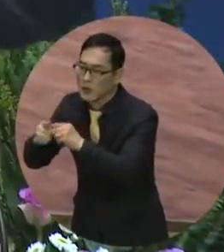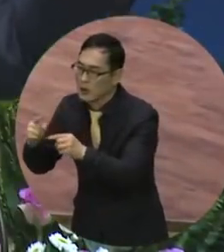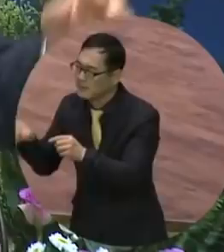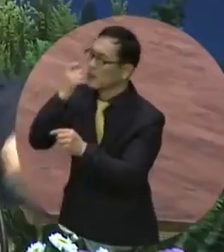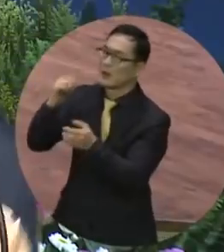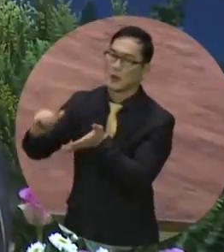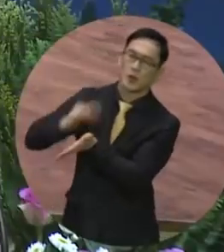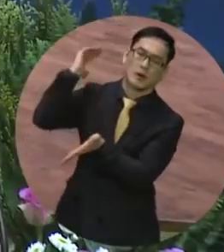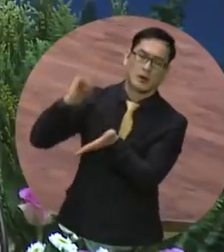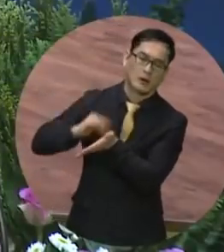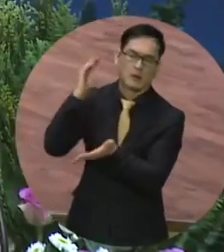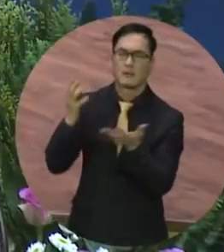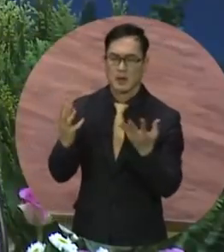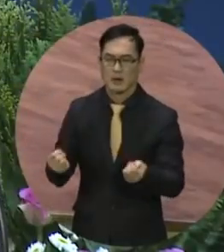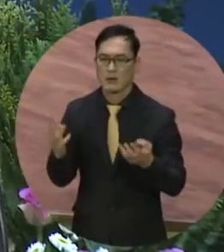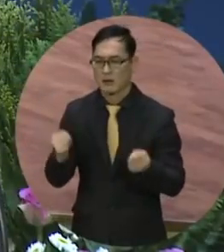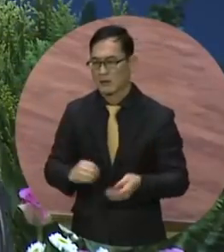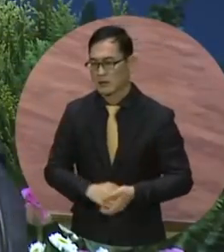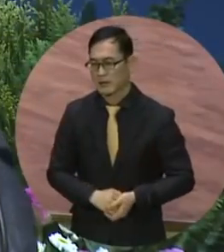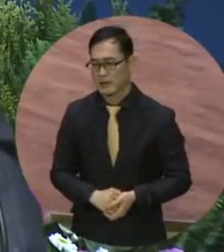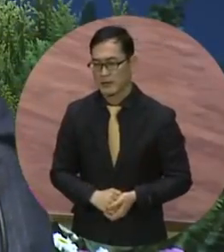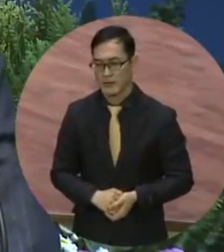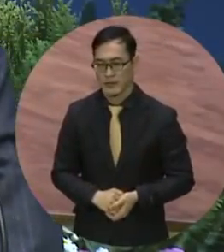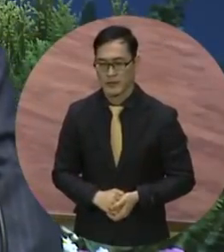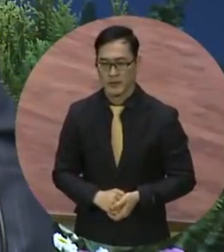다 쫓겨나갔어.